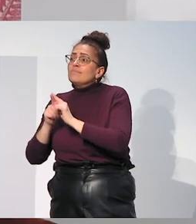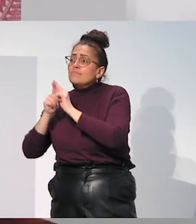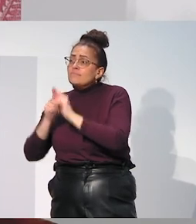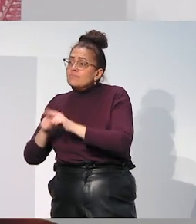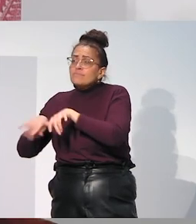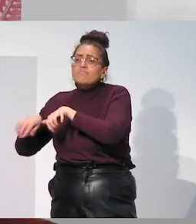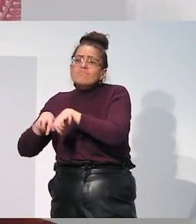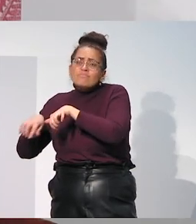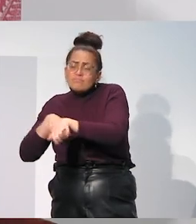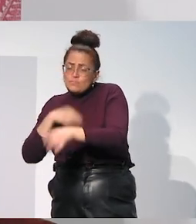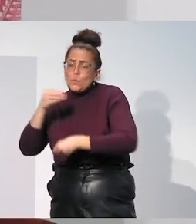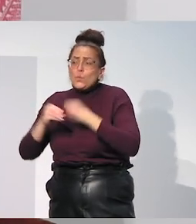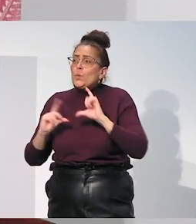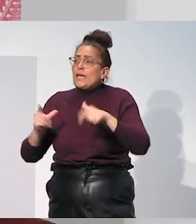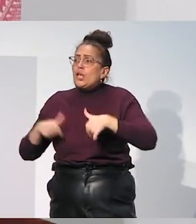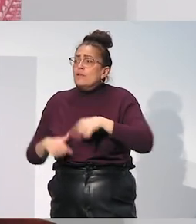l'institutrice, par exemple. Hein.